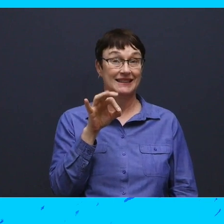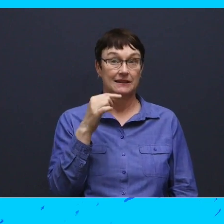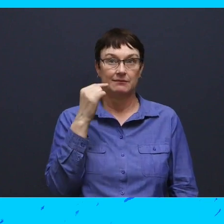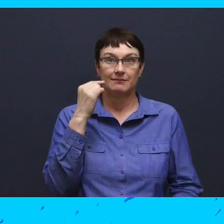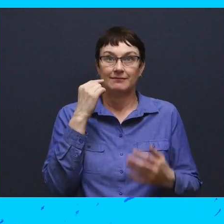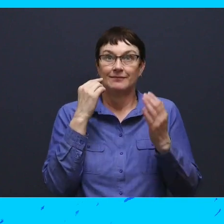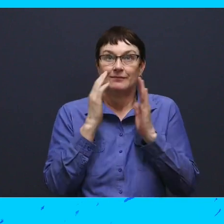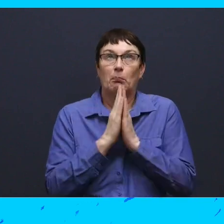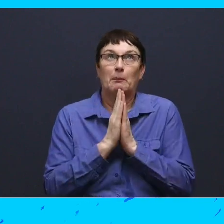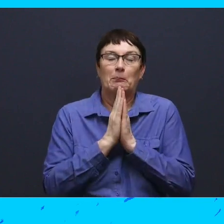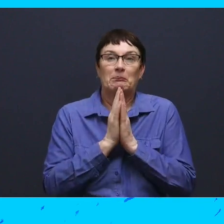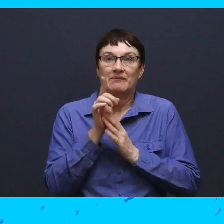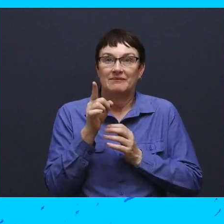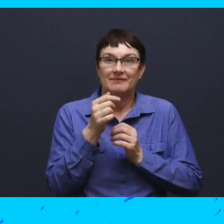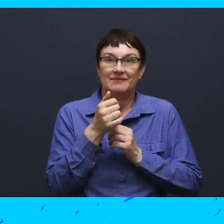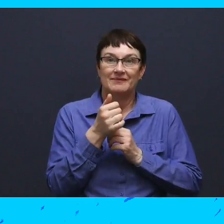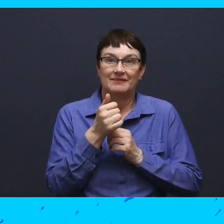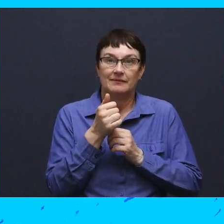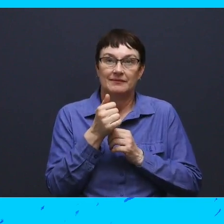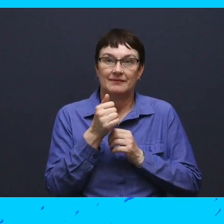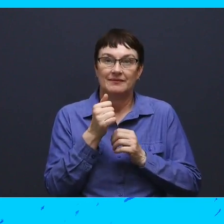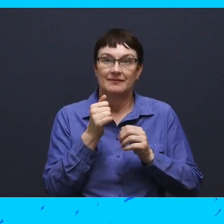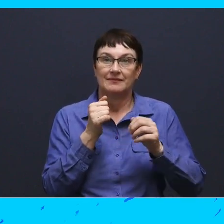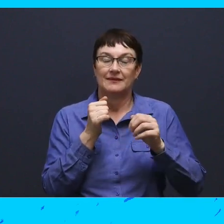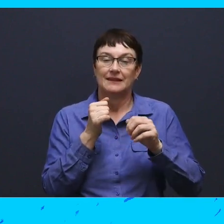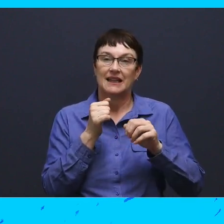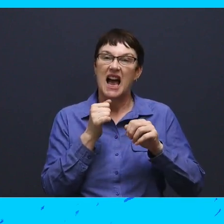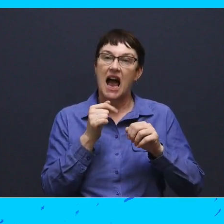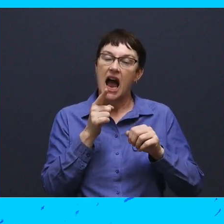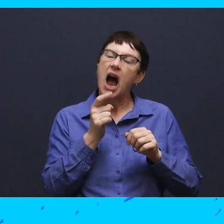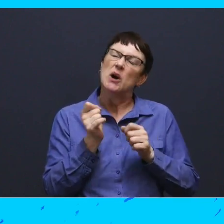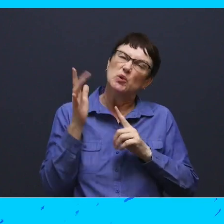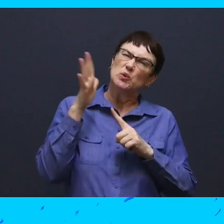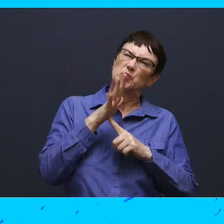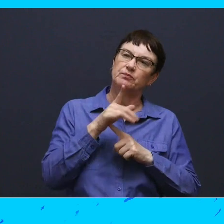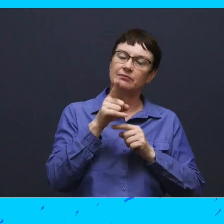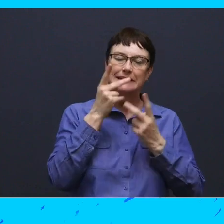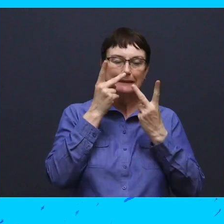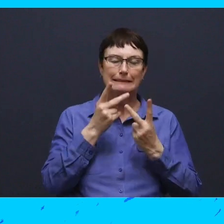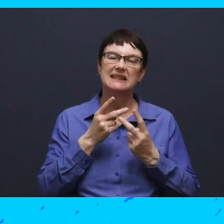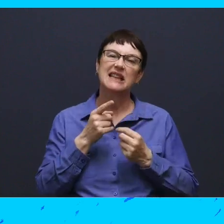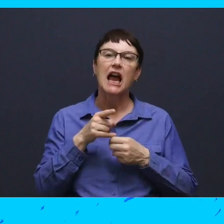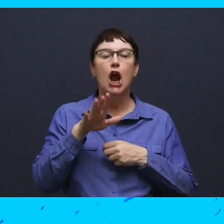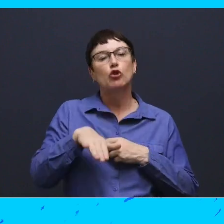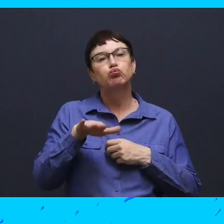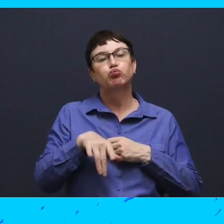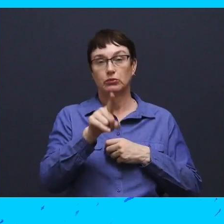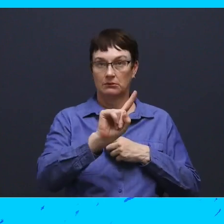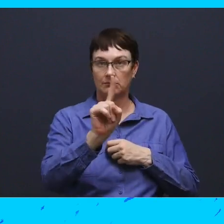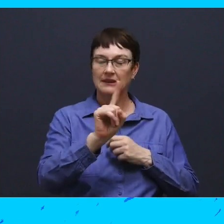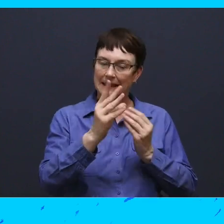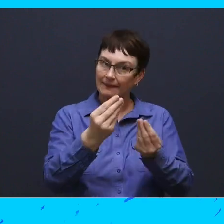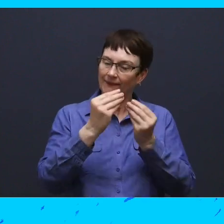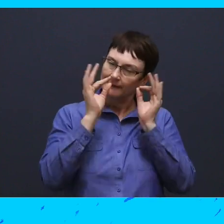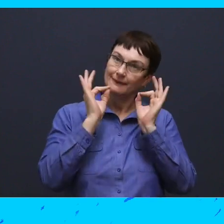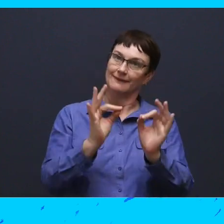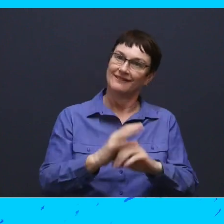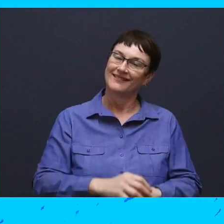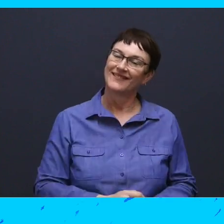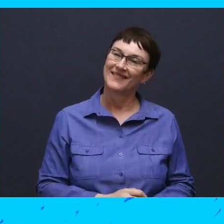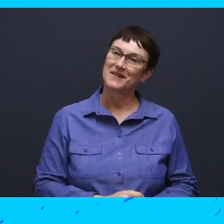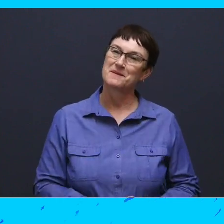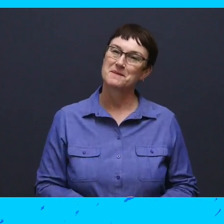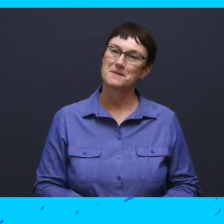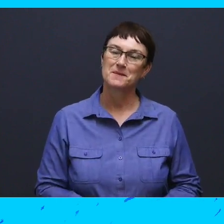avec nous. Je crois qu'on a déjà parlé suffisamment. Vous avez déjà répondu à